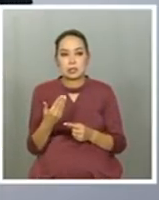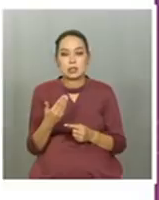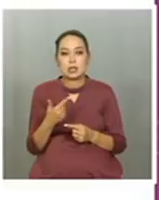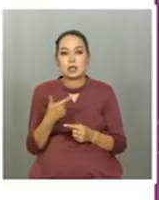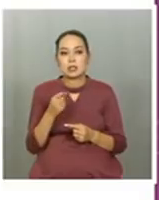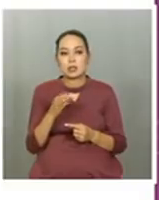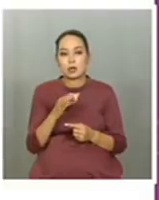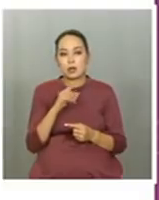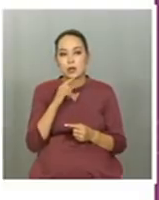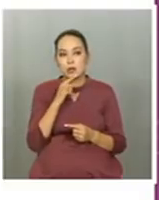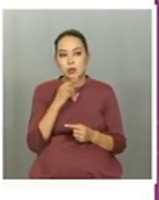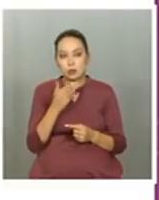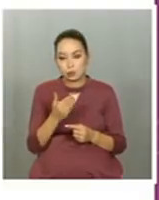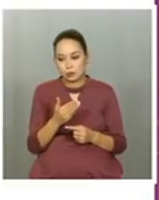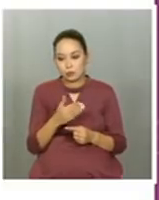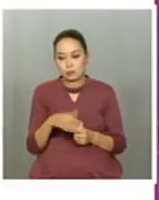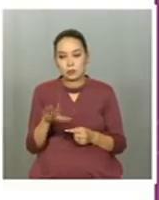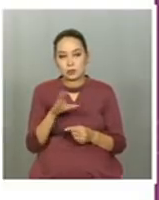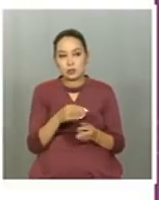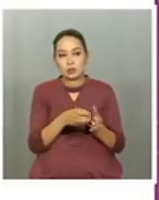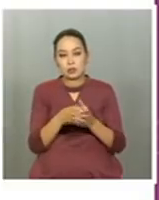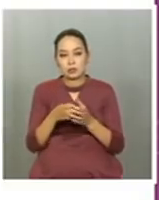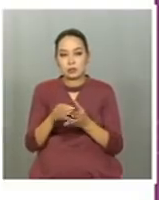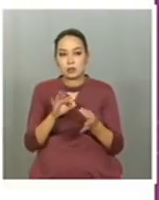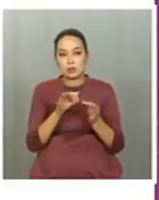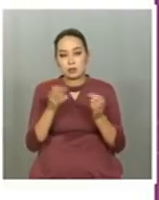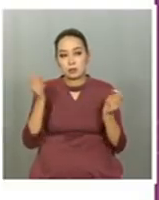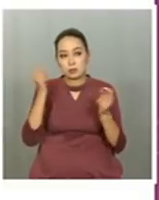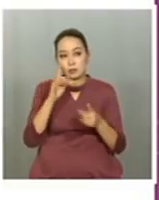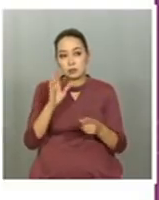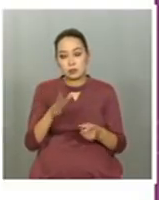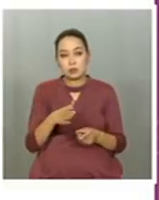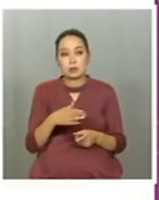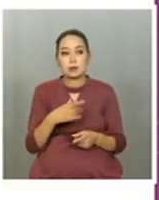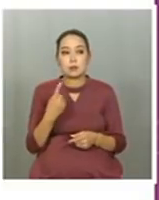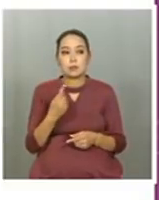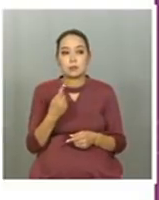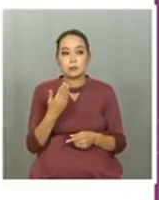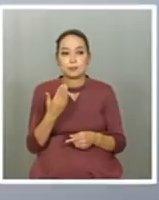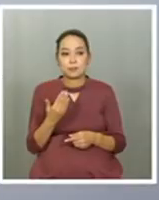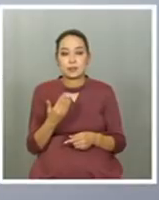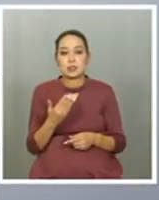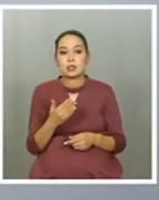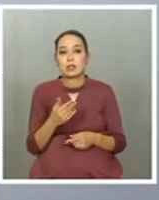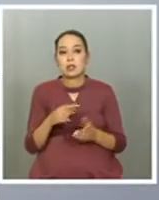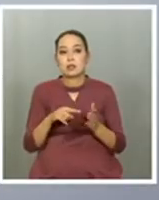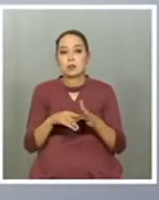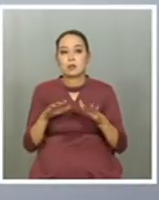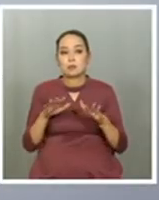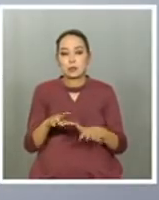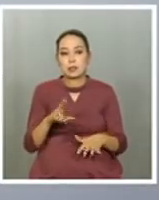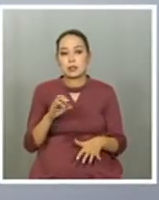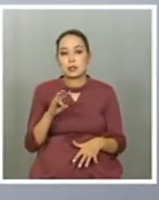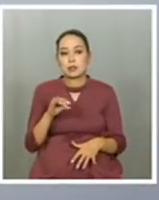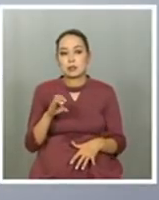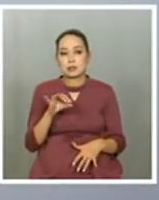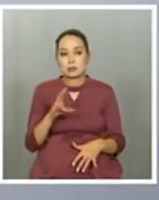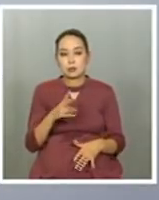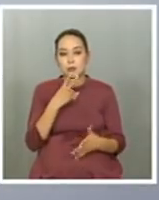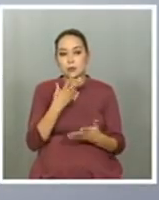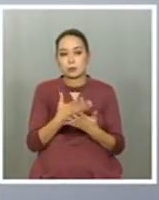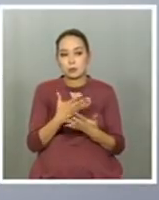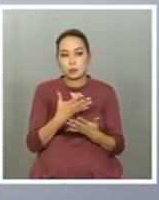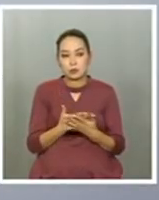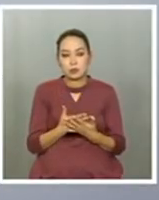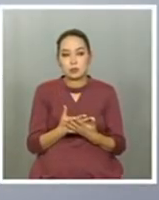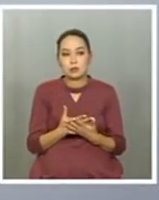геоэкономиканың категорияларымен таныс боламыз. Яғни олар бірінші нысандық, екінші кеңістіктік, үшінші көрсеткіштік